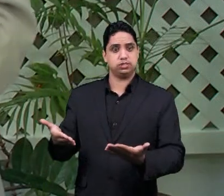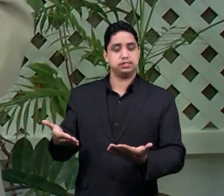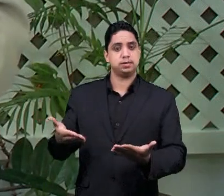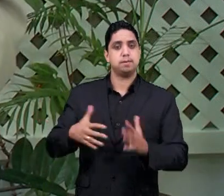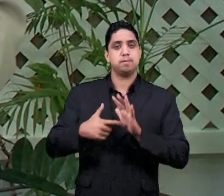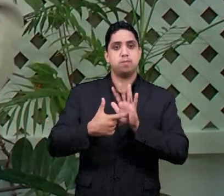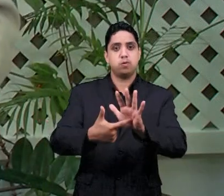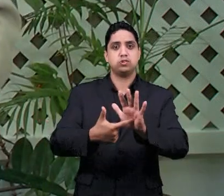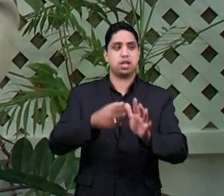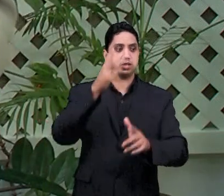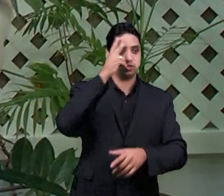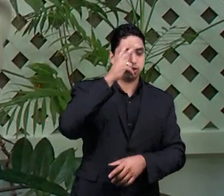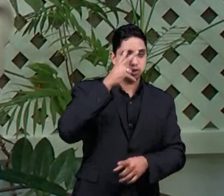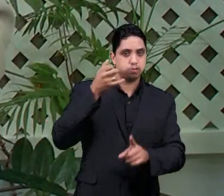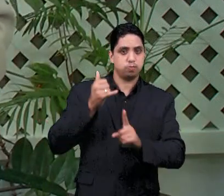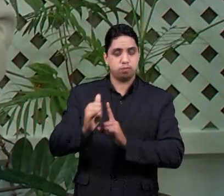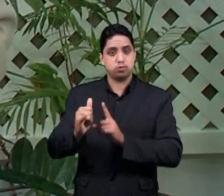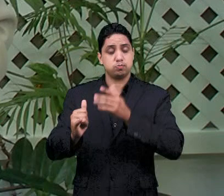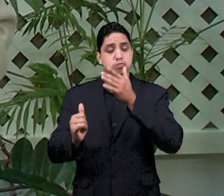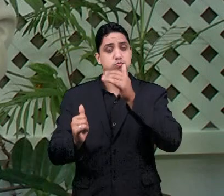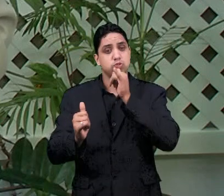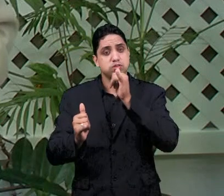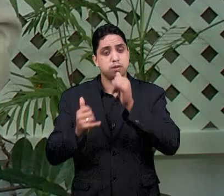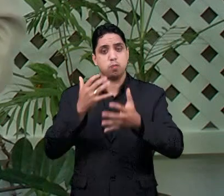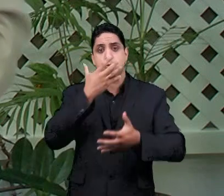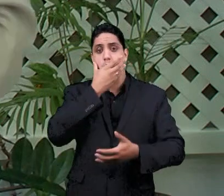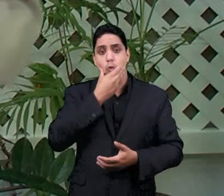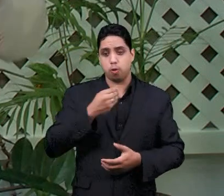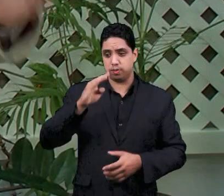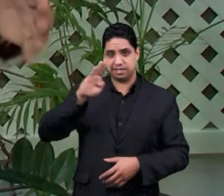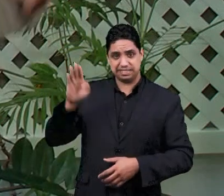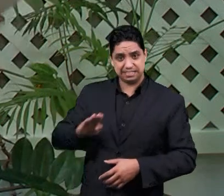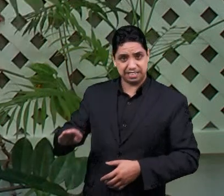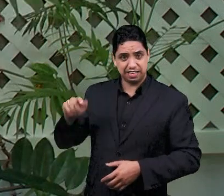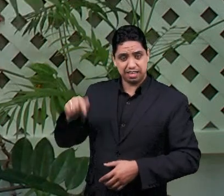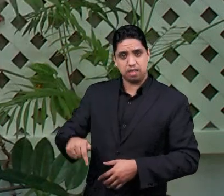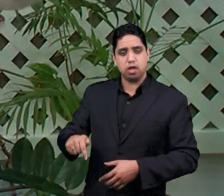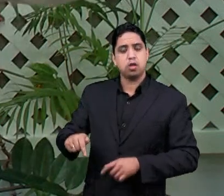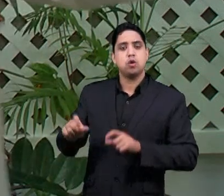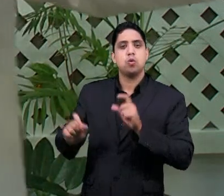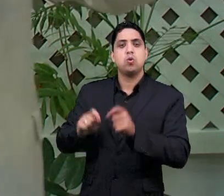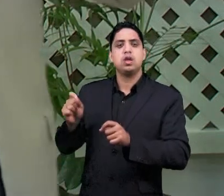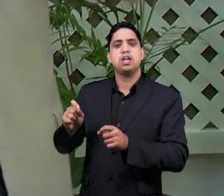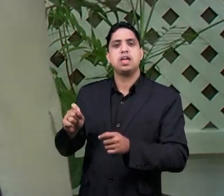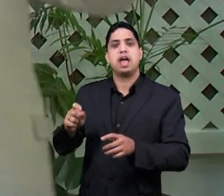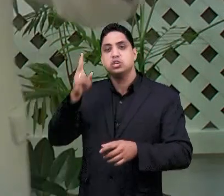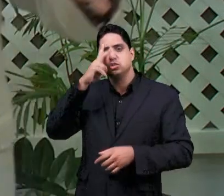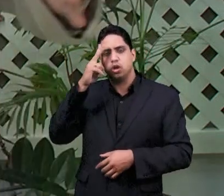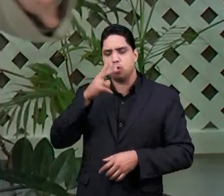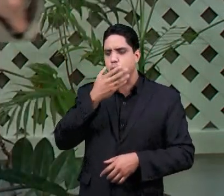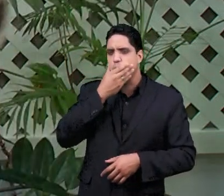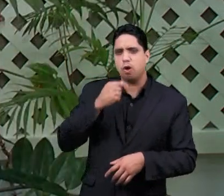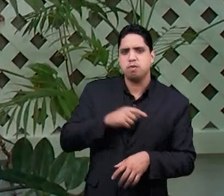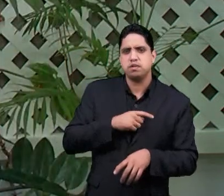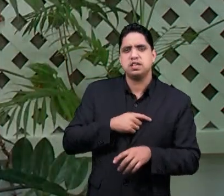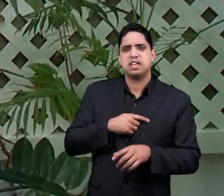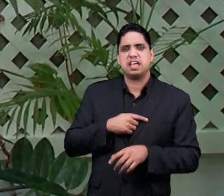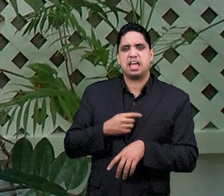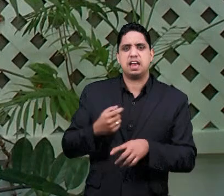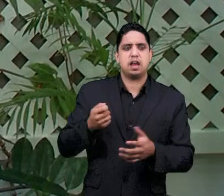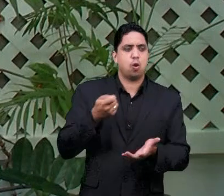qui collaborent dans un aspect historique et prophétique. Dans le cas de Zachée, l'aspect historique était un homme qui est monté dans